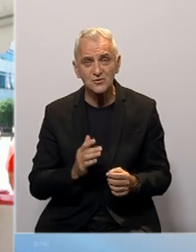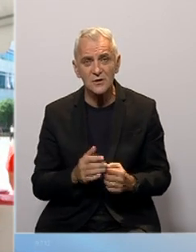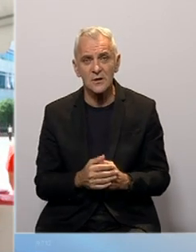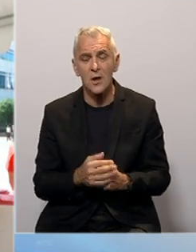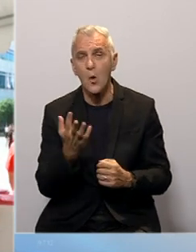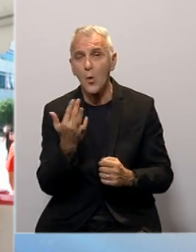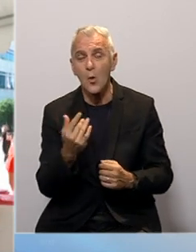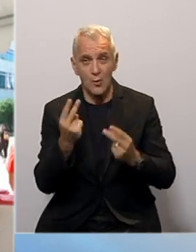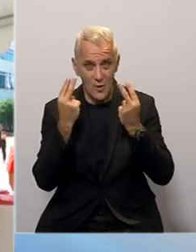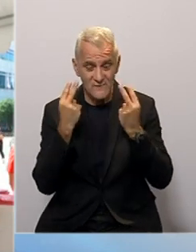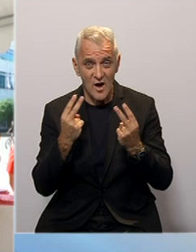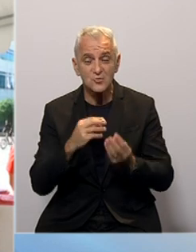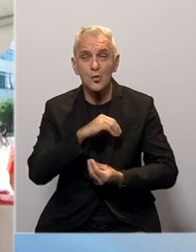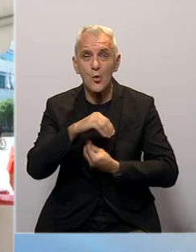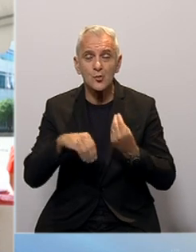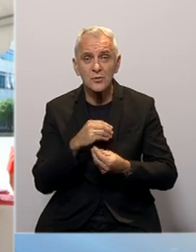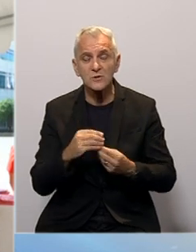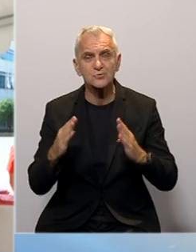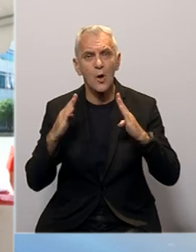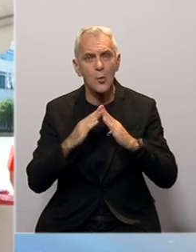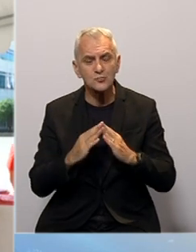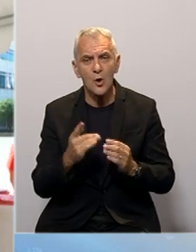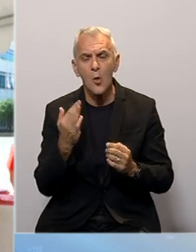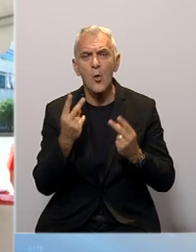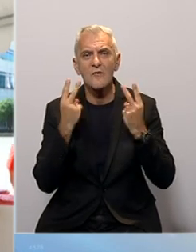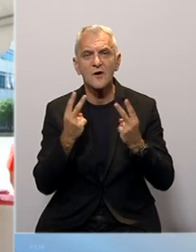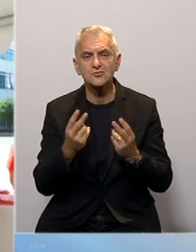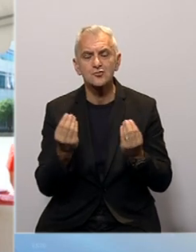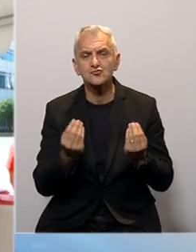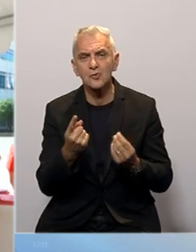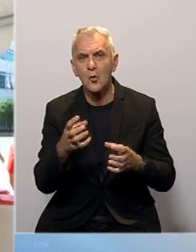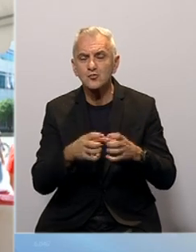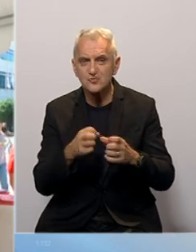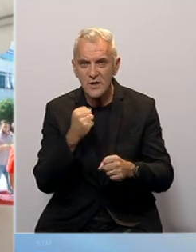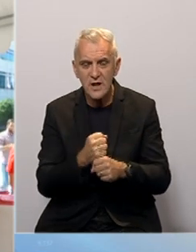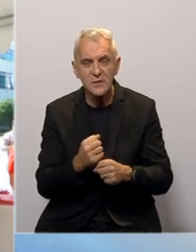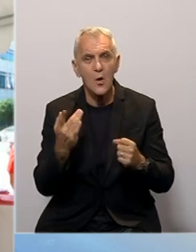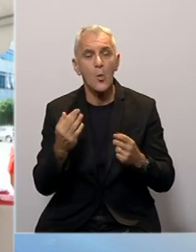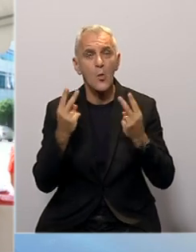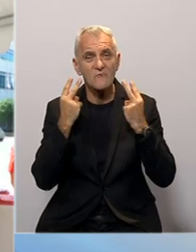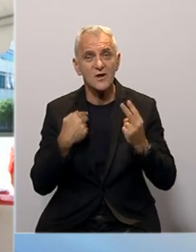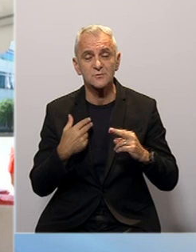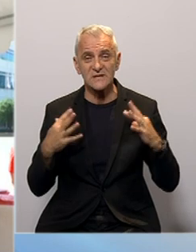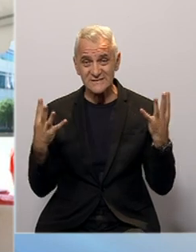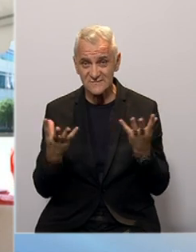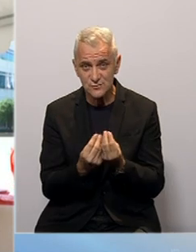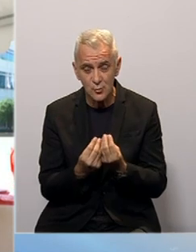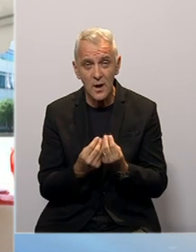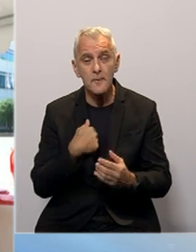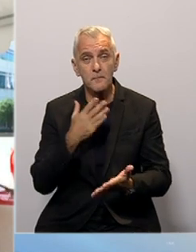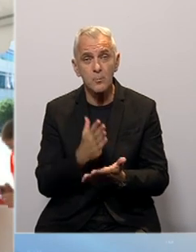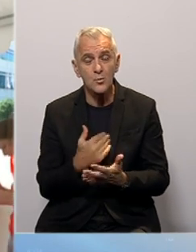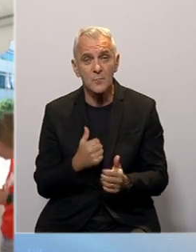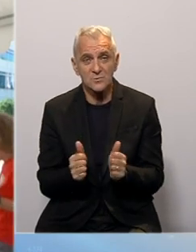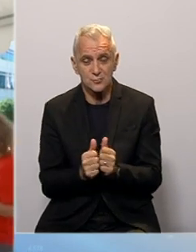koliko je važna roditeljska kuća, koliko je važno ono što udruženje radi, koliko je važno da svi zajedno budemo uz